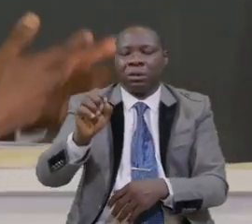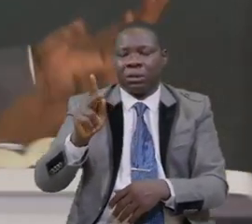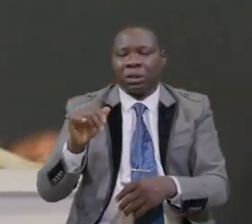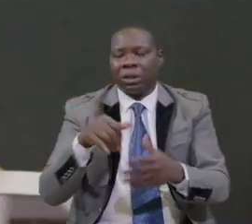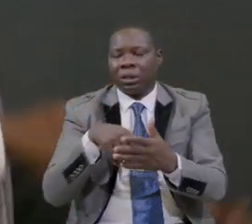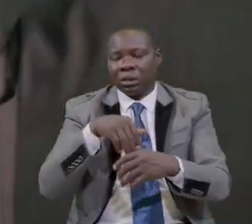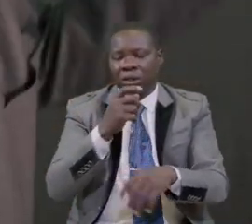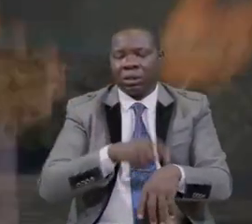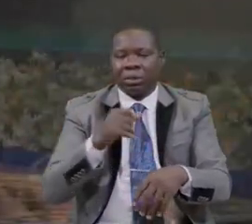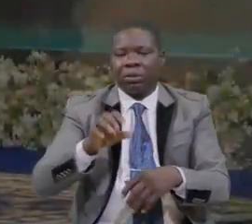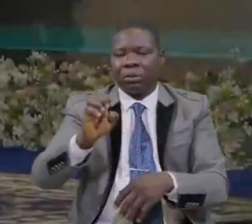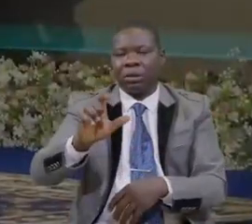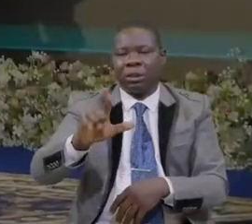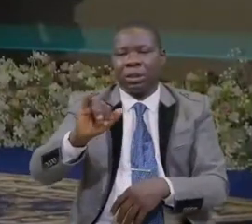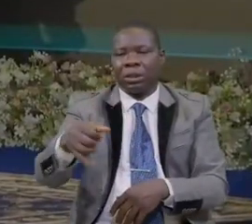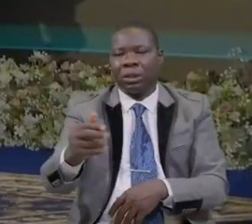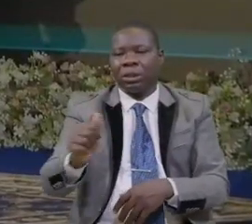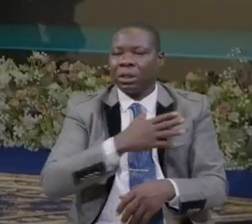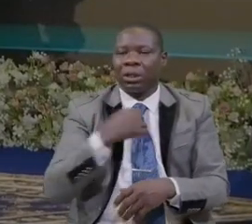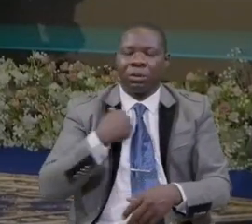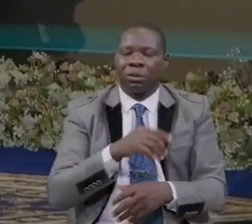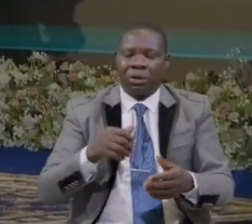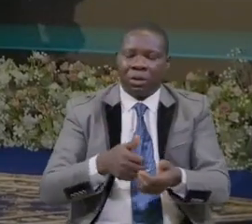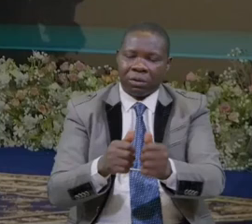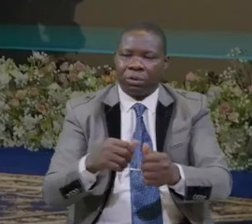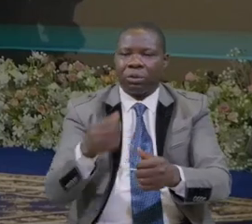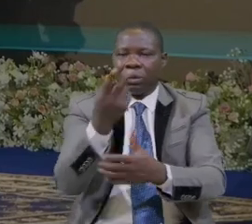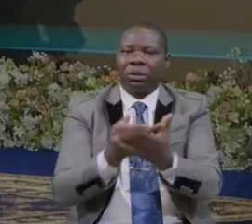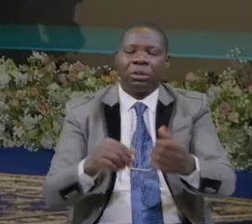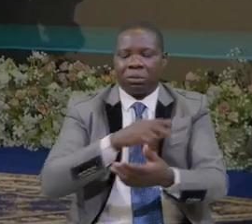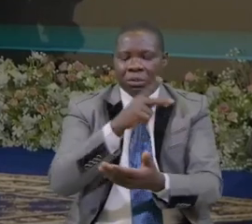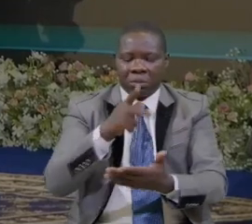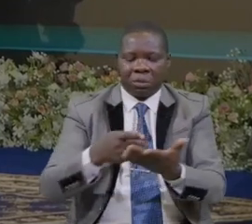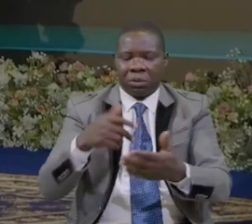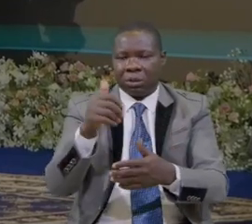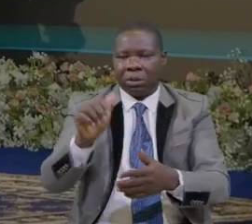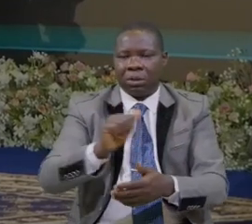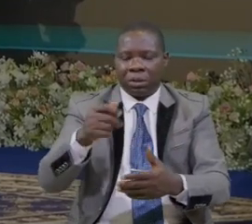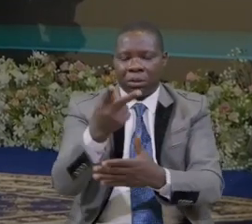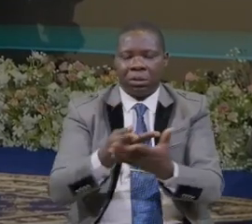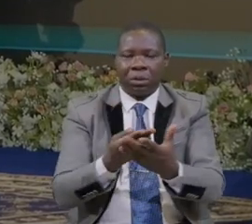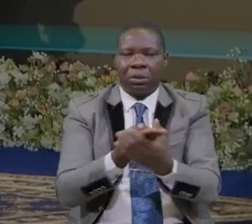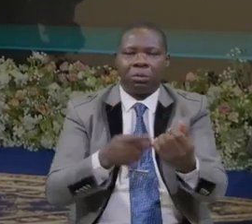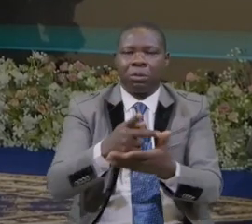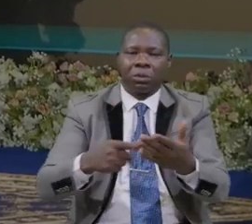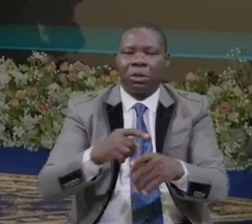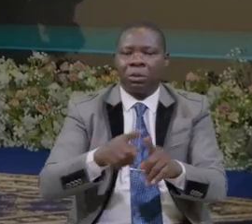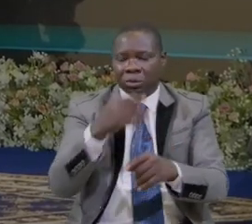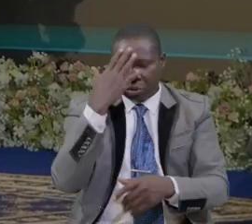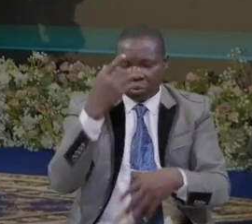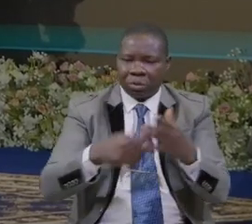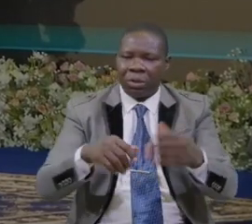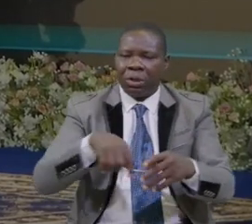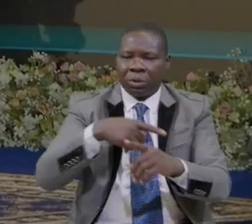Et nous continuons à chanter, une double portion. Mais vous savez quoi? Quand Dieu a appelé